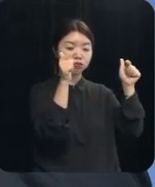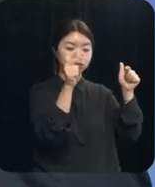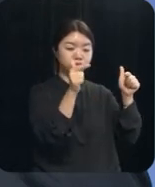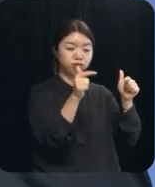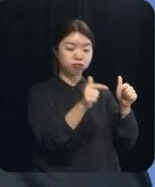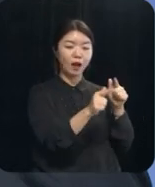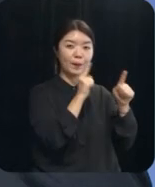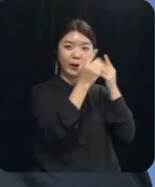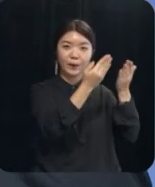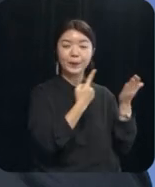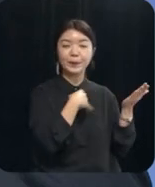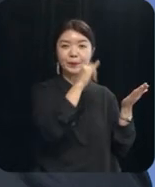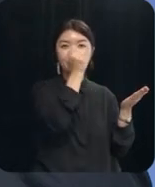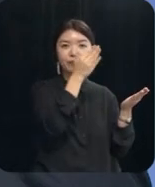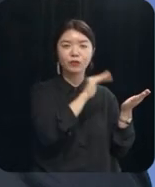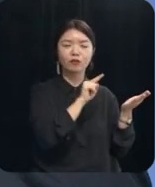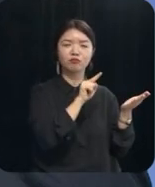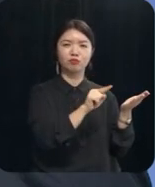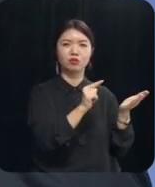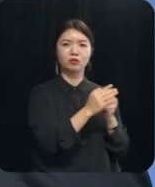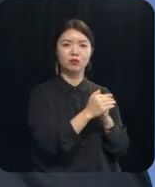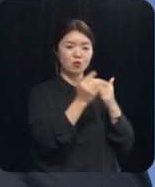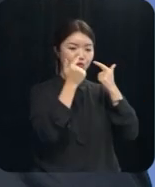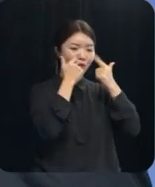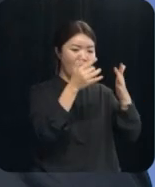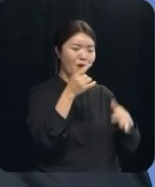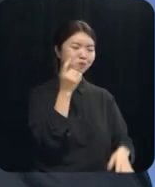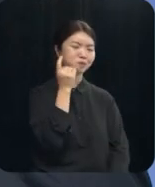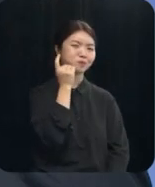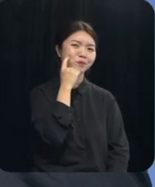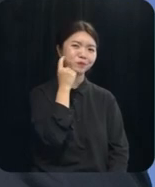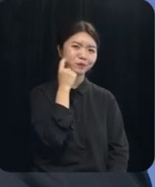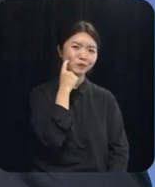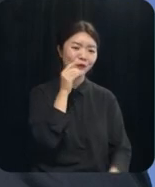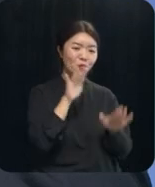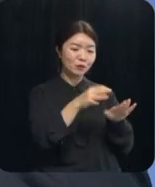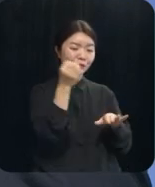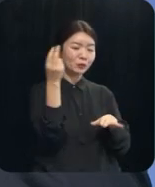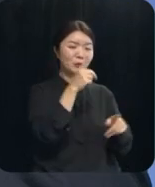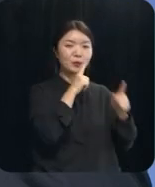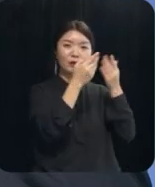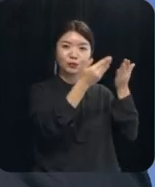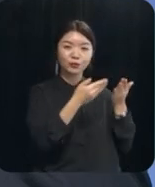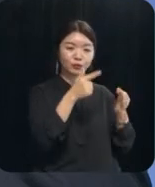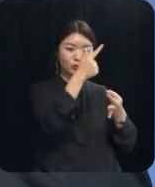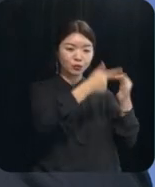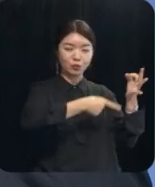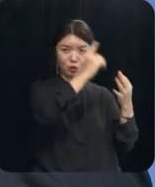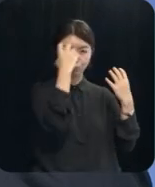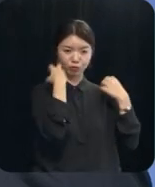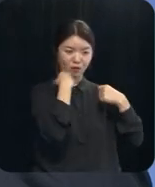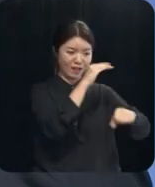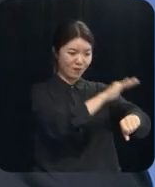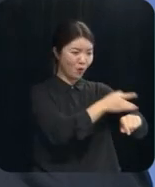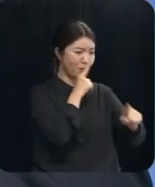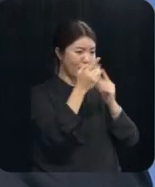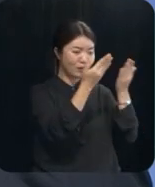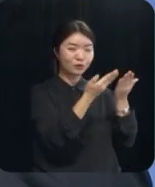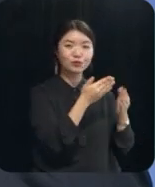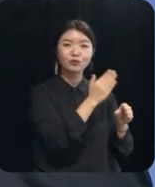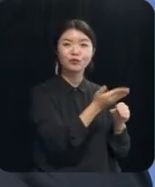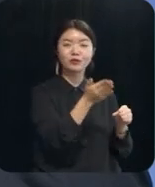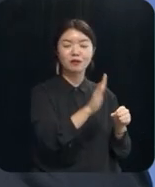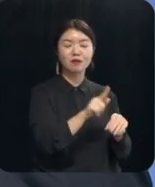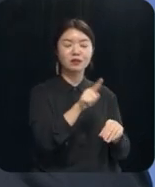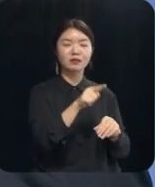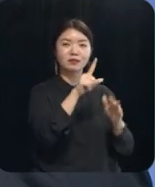그런 말씀을 하셨는데 그거는 명백한 허위입니다. 오늘 또 들고 나오고 윤석열 정부 탓으로 돌리고 있는데 그